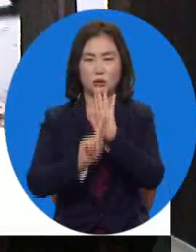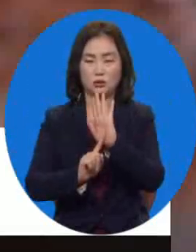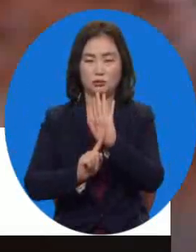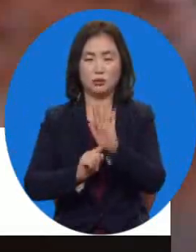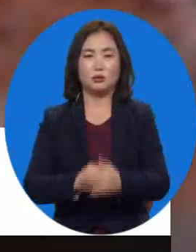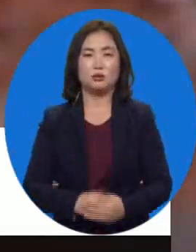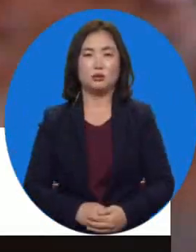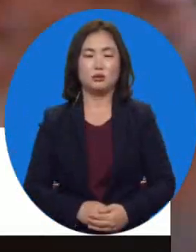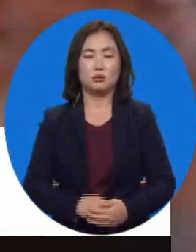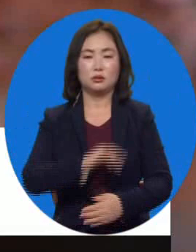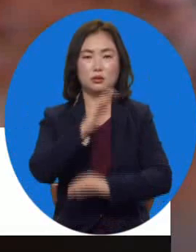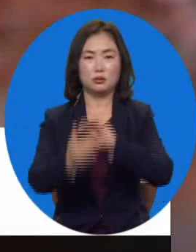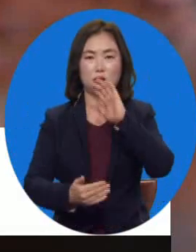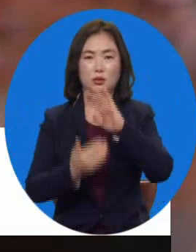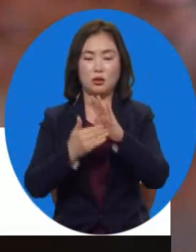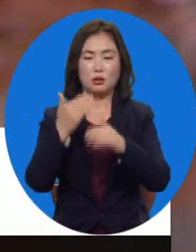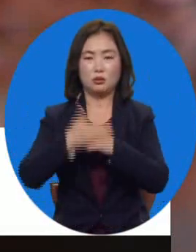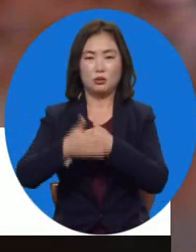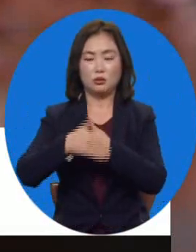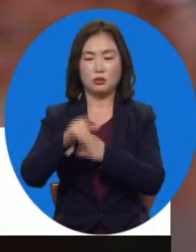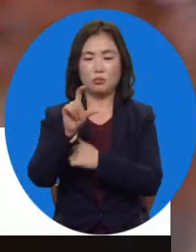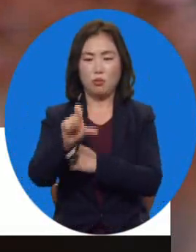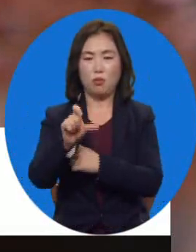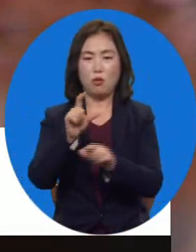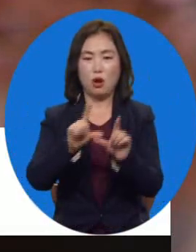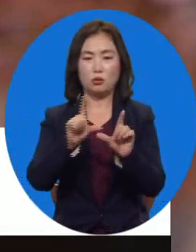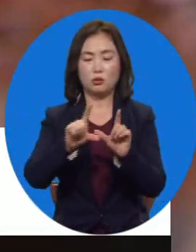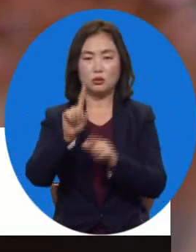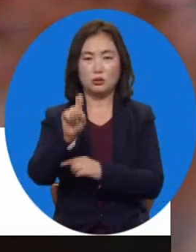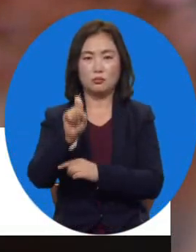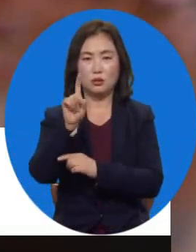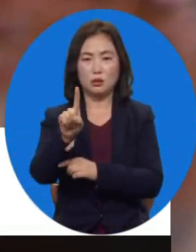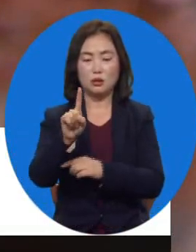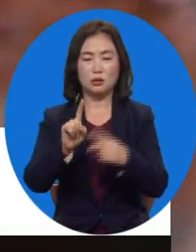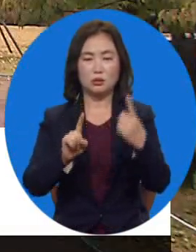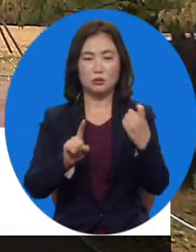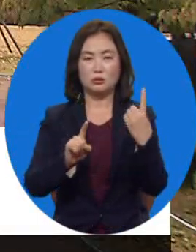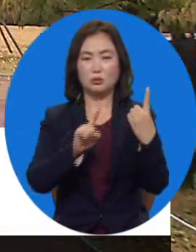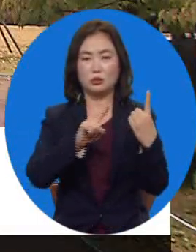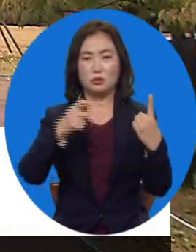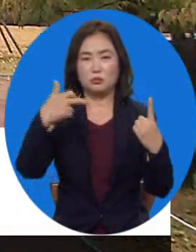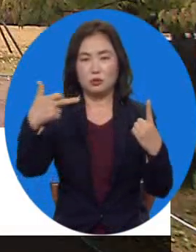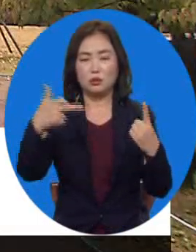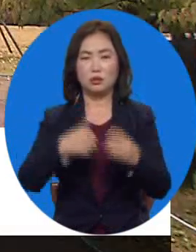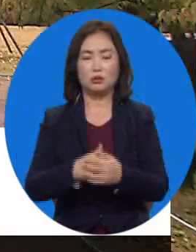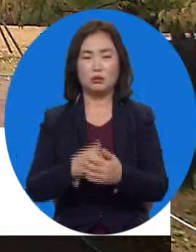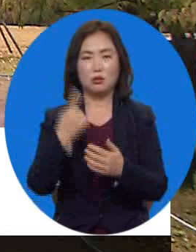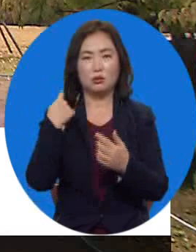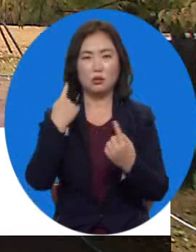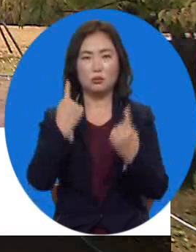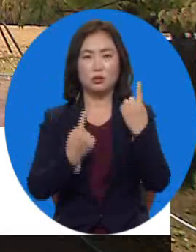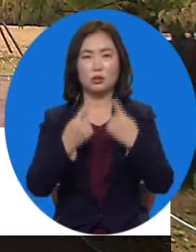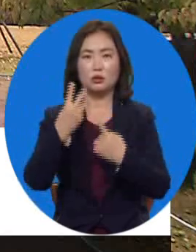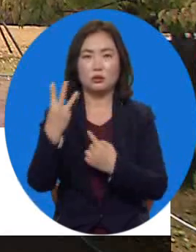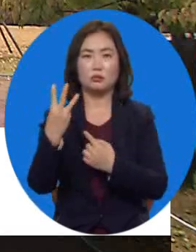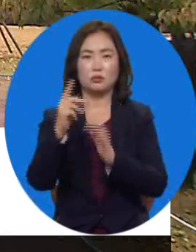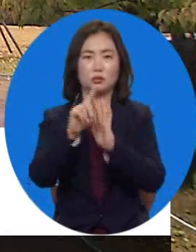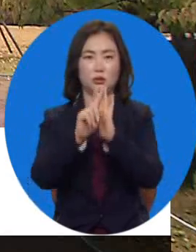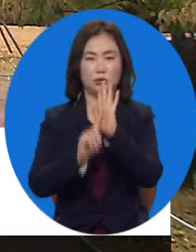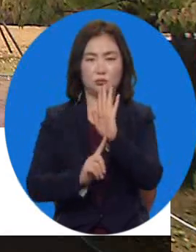낮았습니다 나 출국 요는 대구가 15도 안동이 11도 등 11도 에서 10 7도로 어제보다 3도 가량